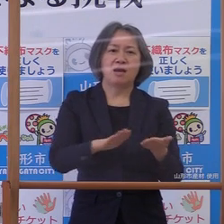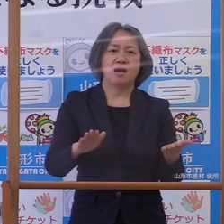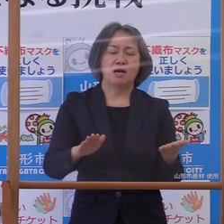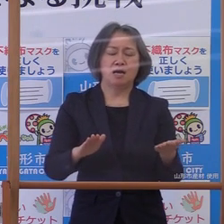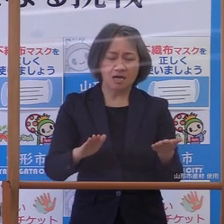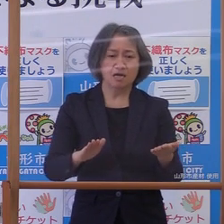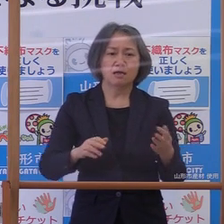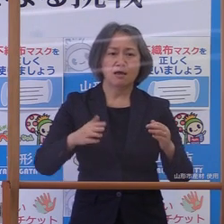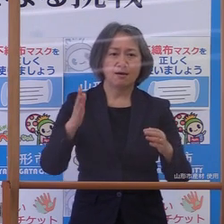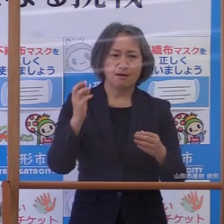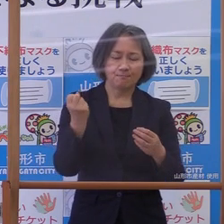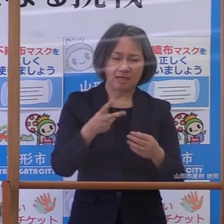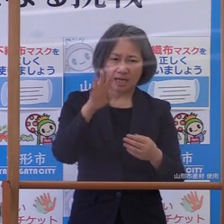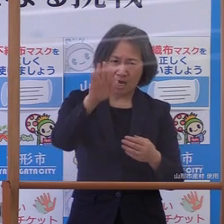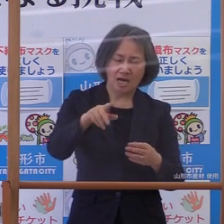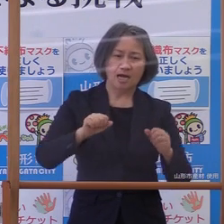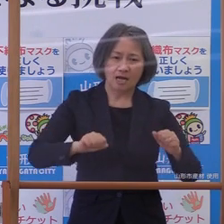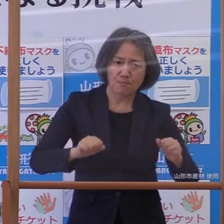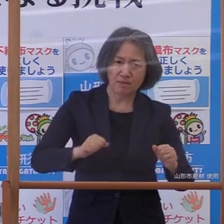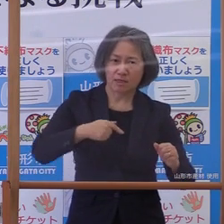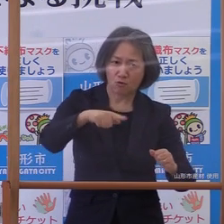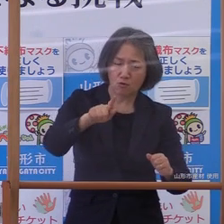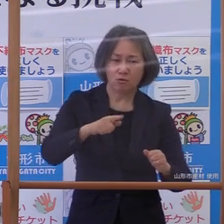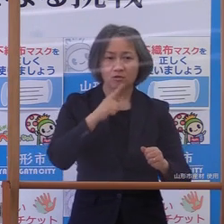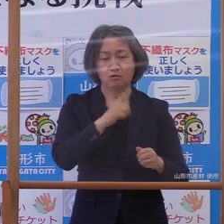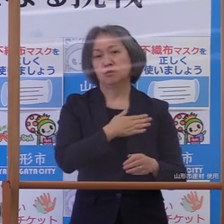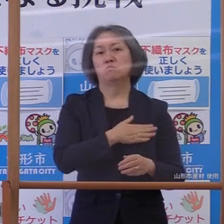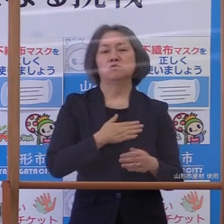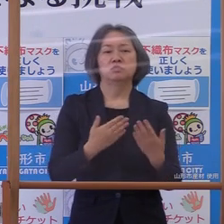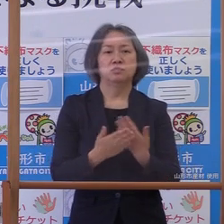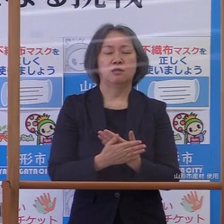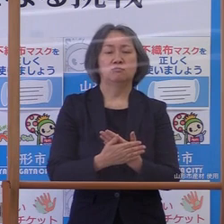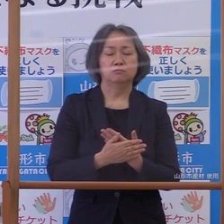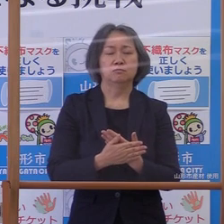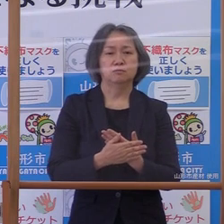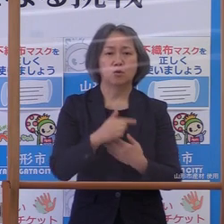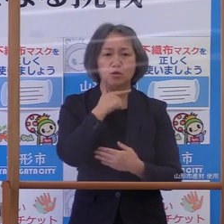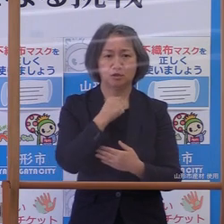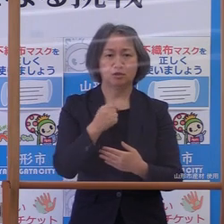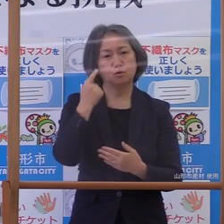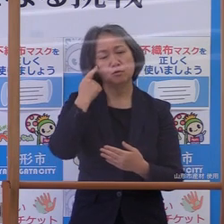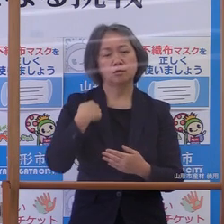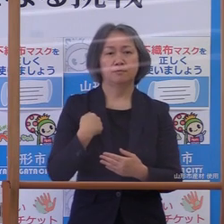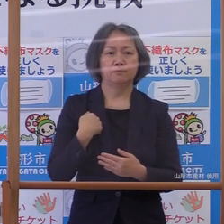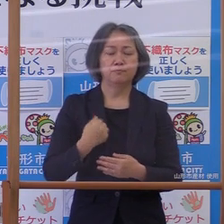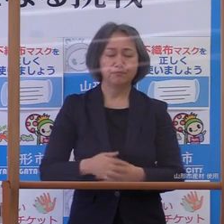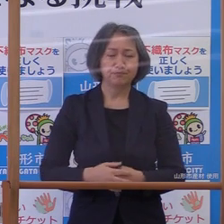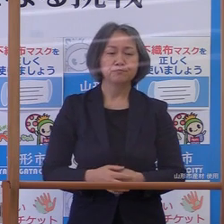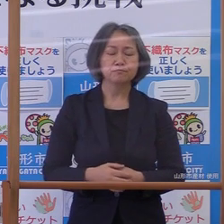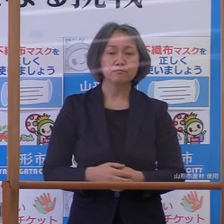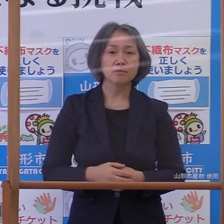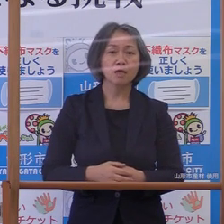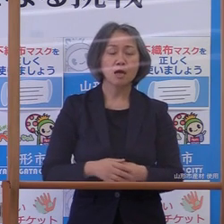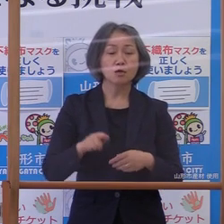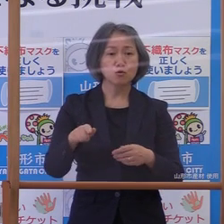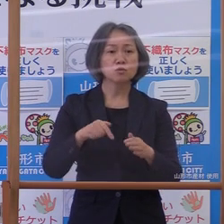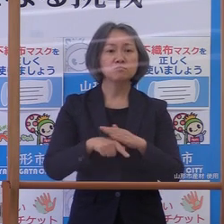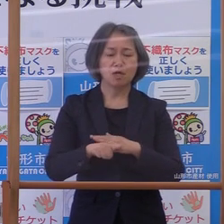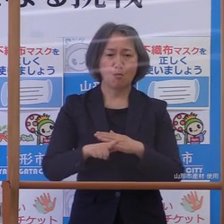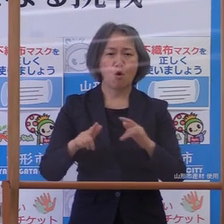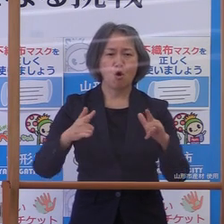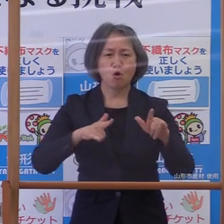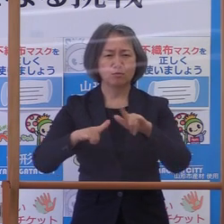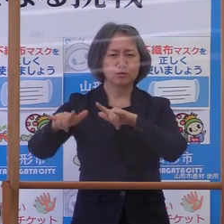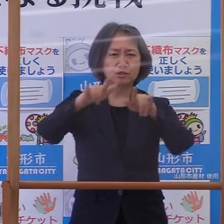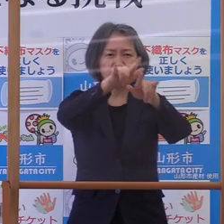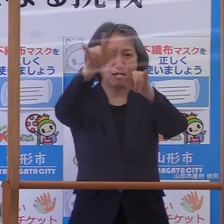んな思いを込めているところであります。そうした意味ではブルーインパルスなんかはですね、本当に多